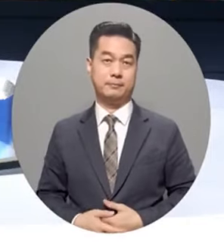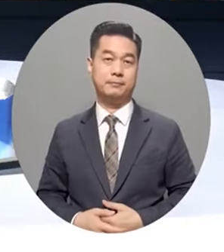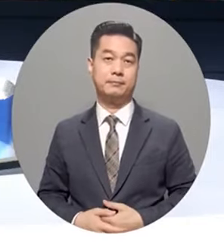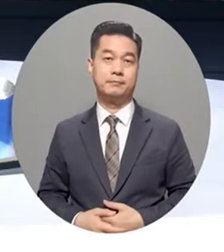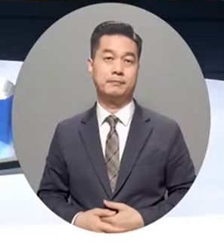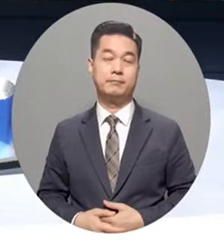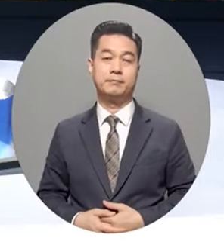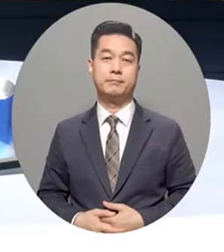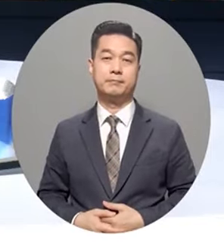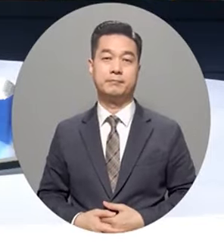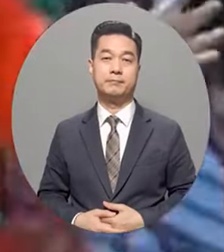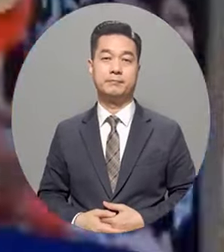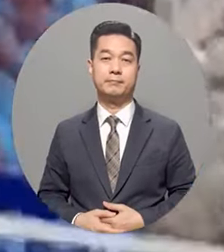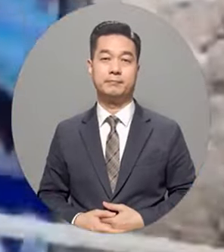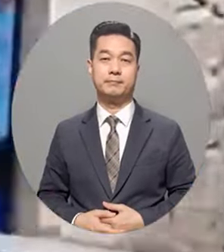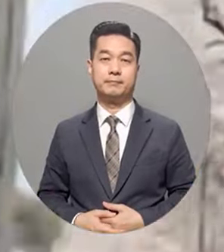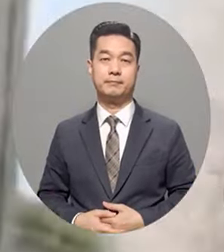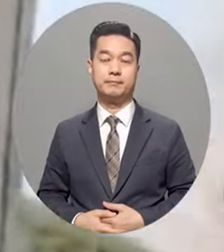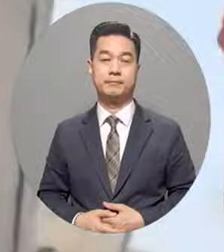보도입니다.